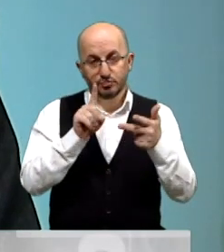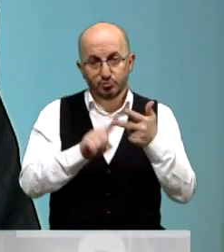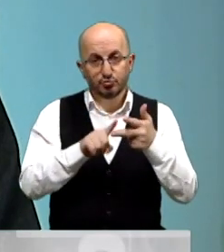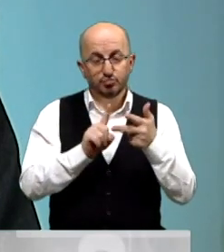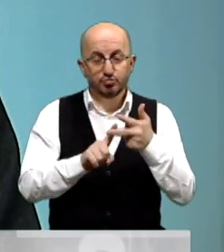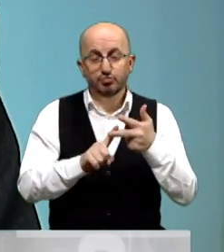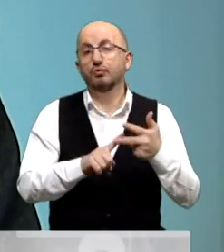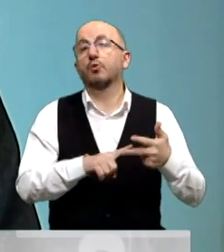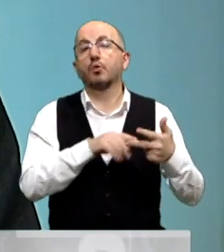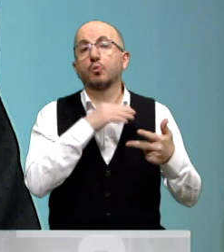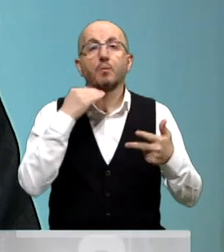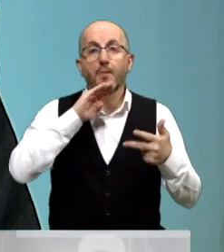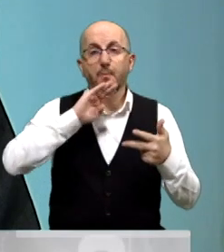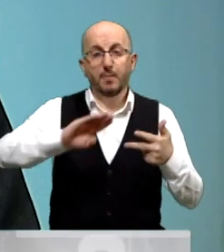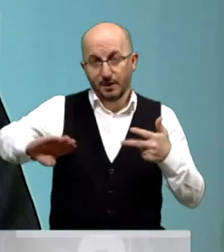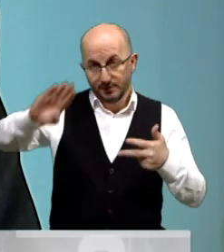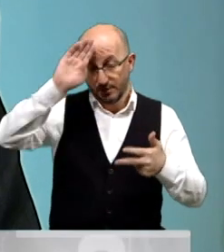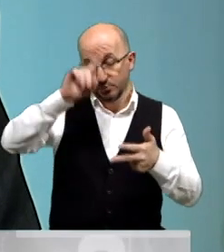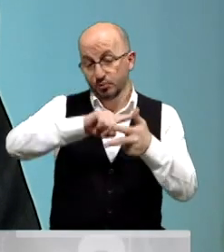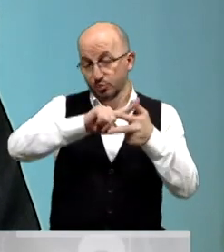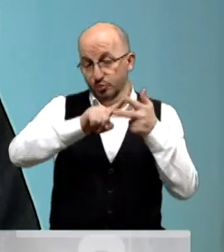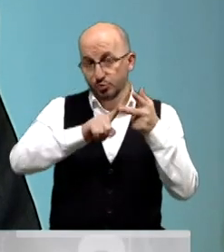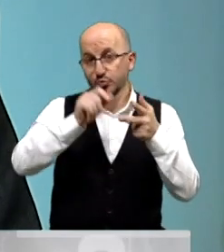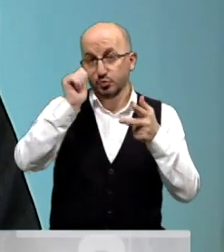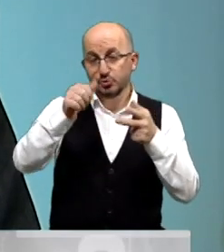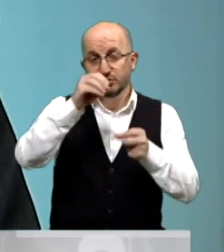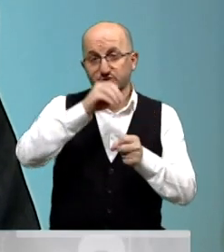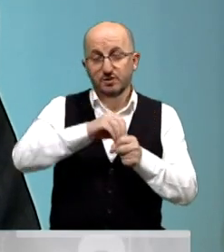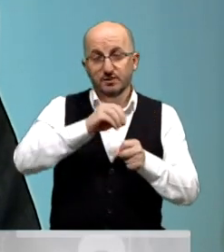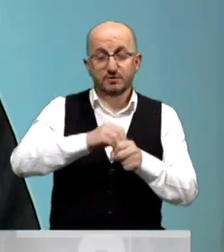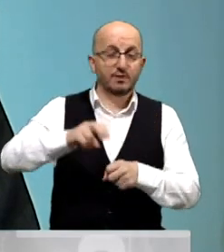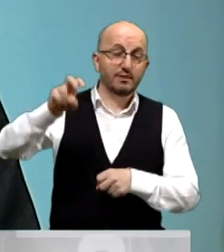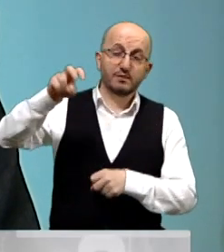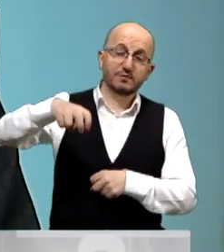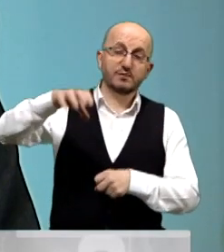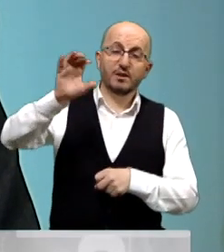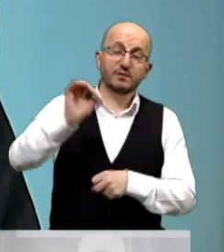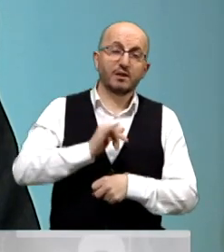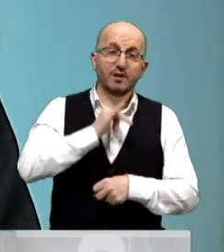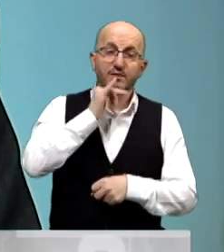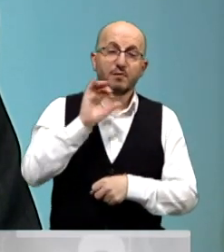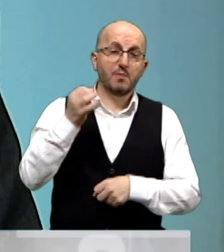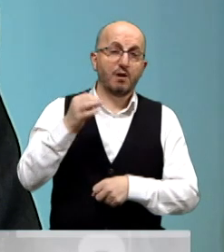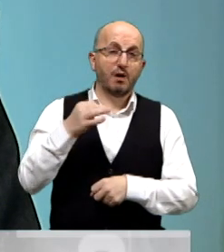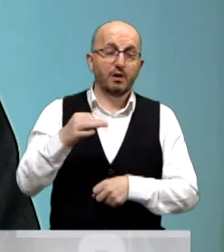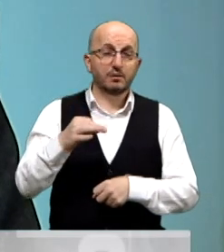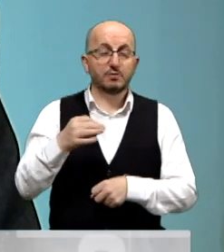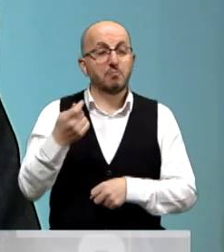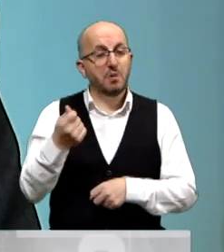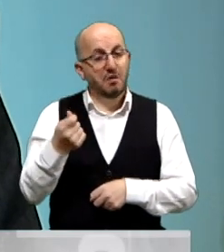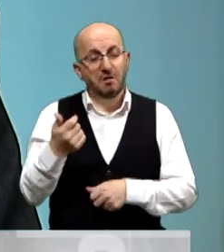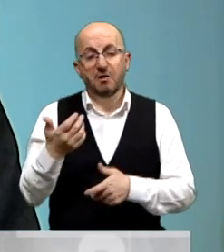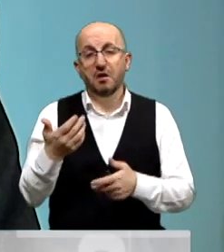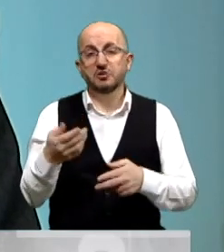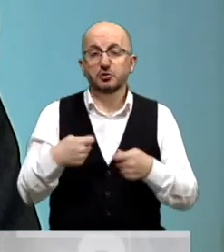bayramını 1 2 ve 3 günlerinde 80,18 gram altın para